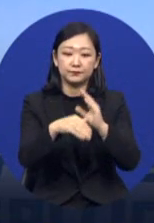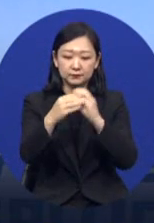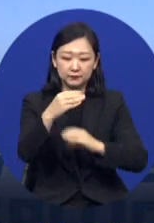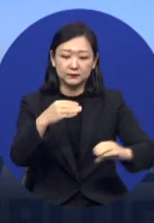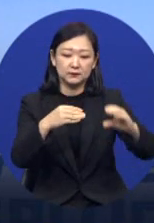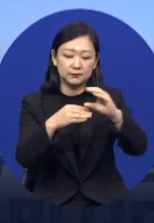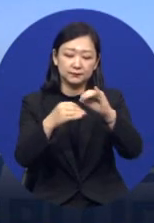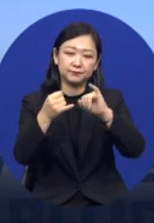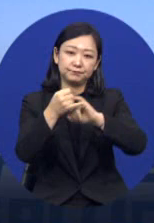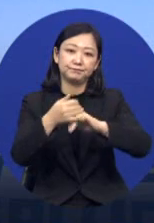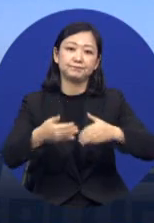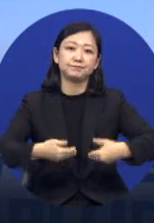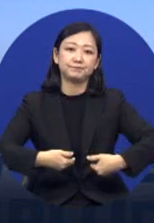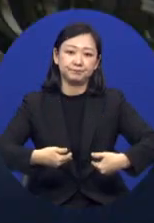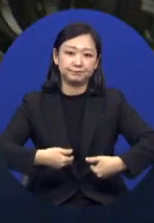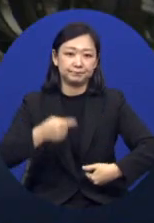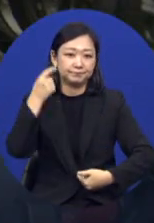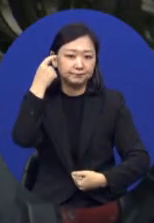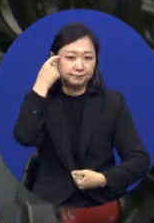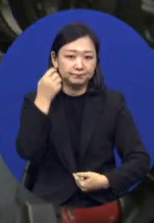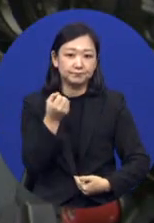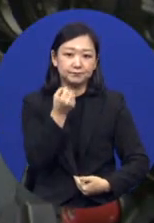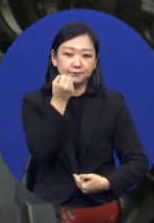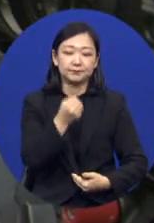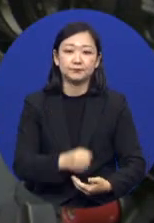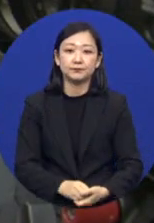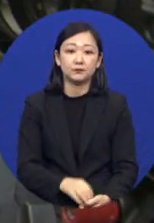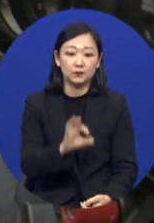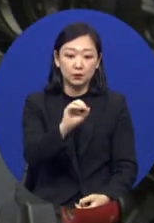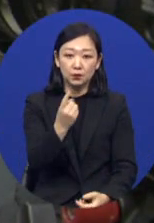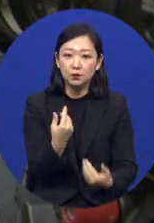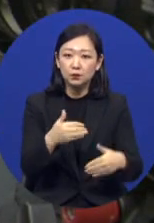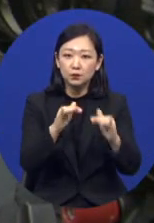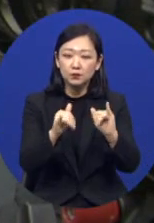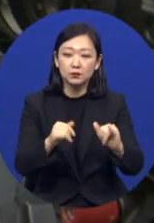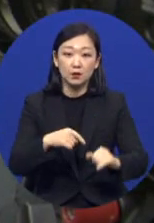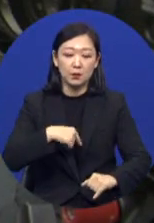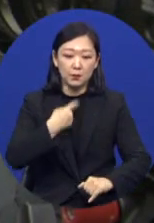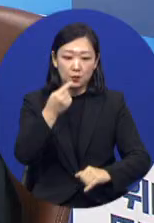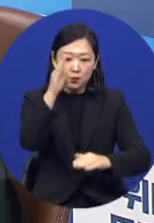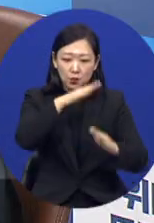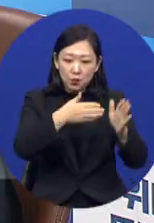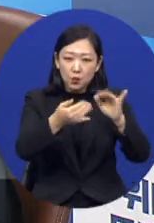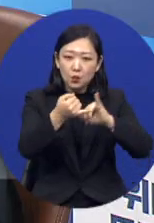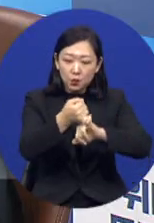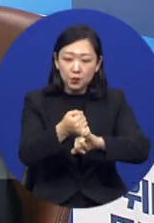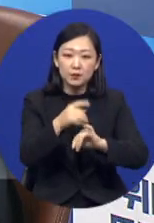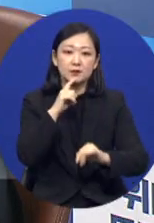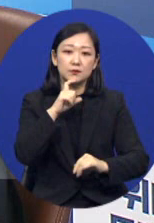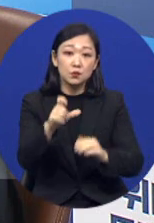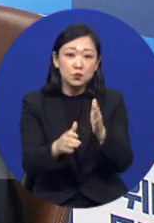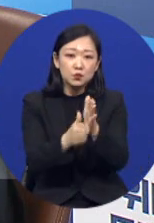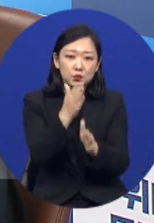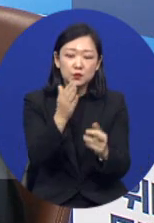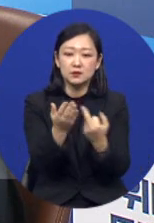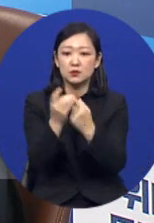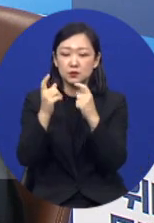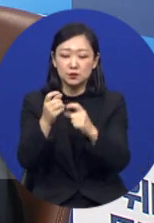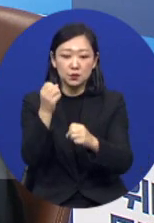증설은 불가피하다는 생각을 갖고 있습니다. 오영훈 지사는 자신의 핵심 공약인 15분 도시와